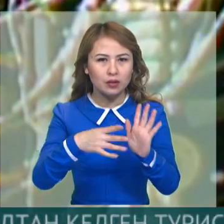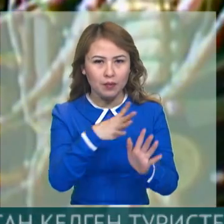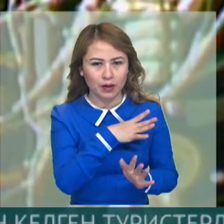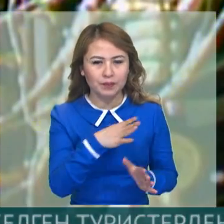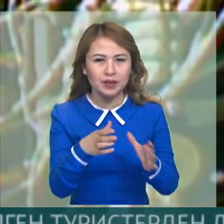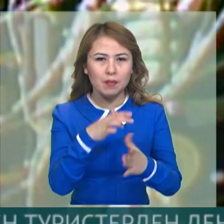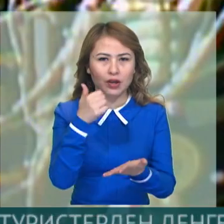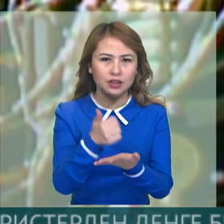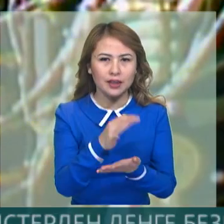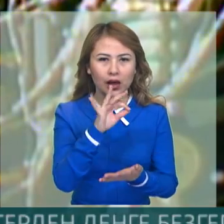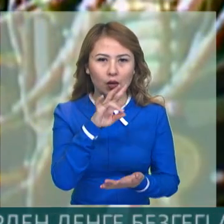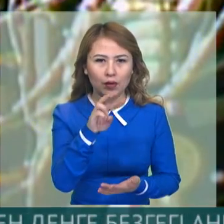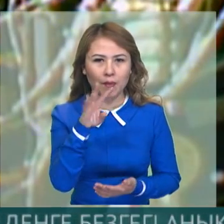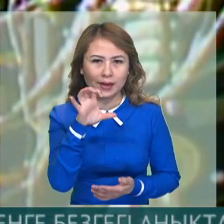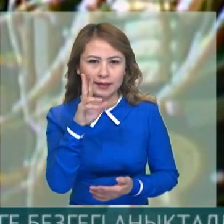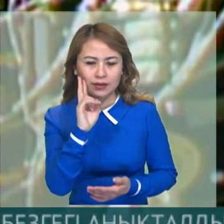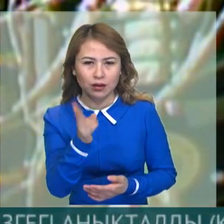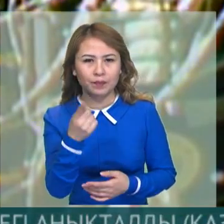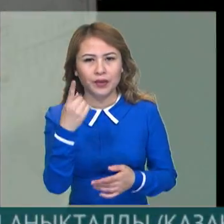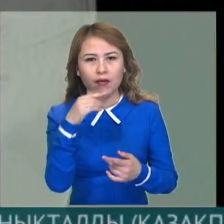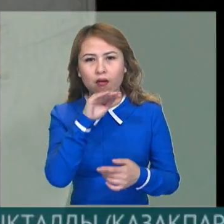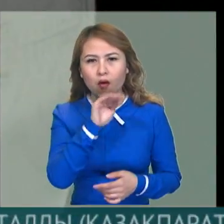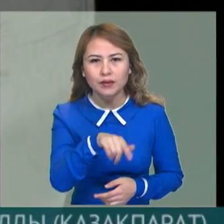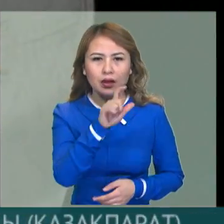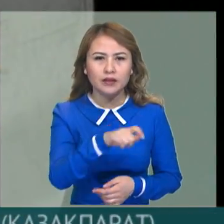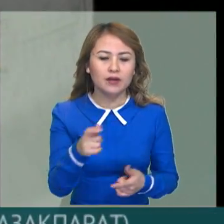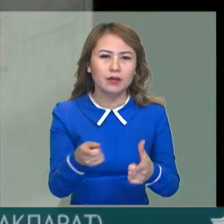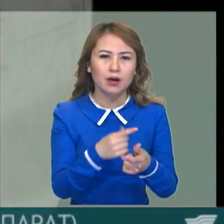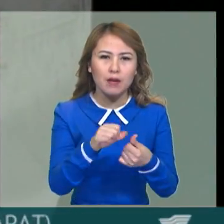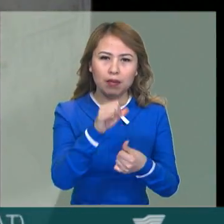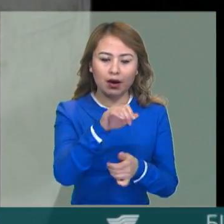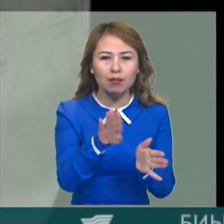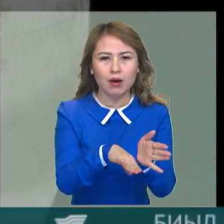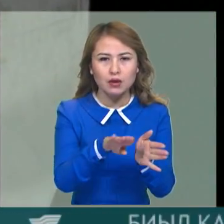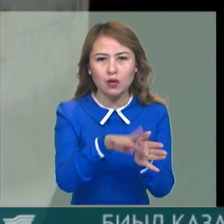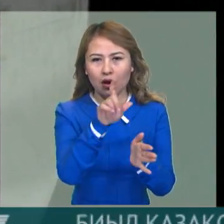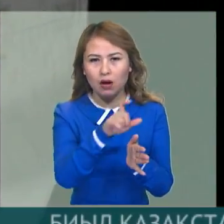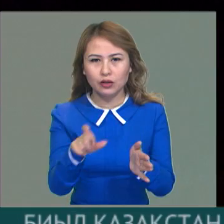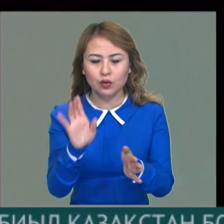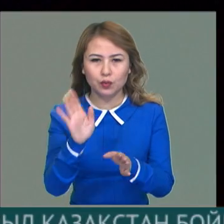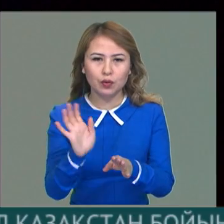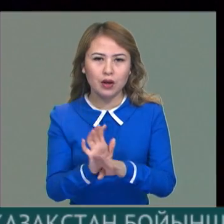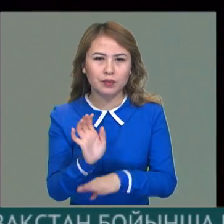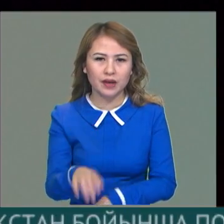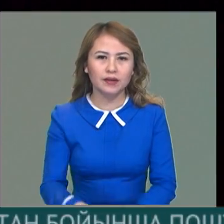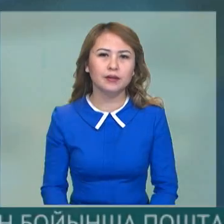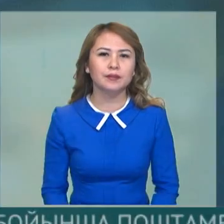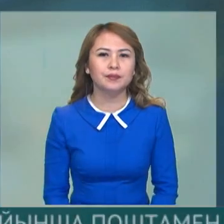болатын. Компания басшысы Илон Маск ғарышқа кәсіби астронавтар емес, қарапайым адамдардың ұшатынын айтқан